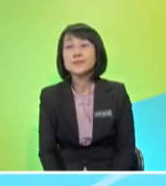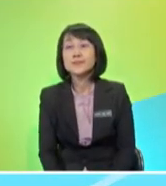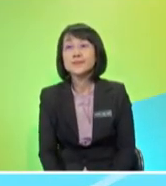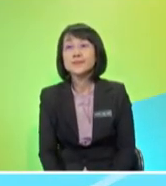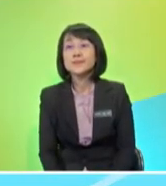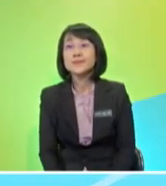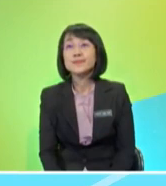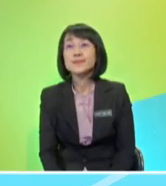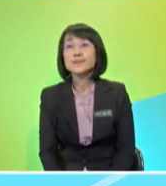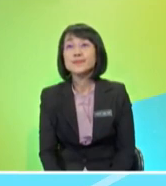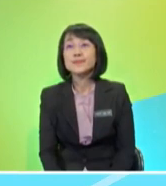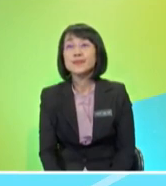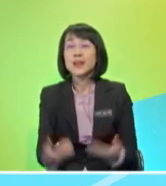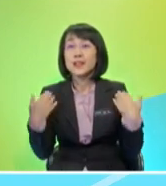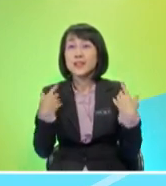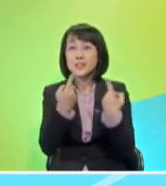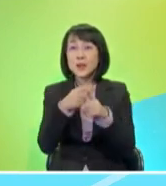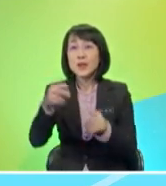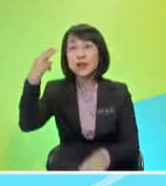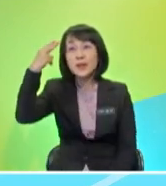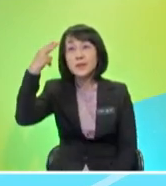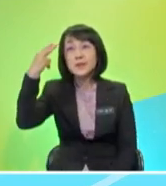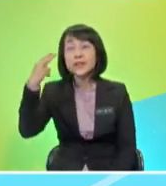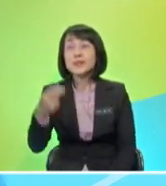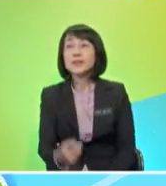dengan jawapan? Boleh tak Hafi?